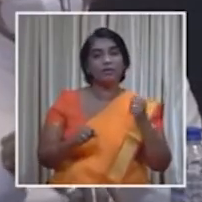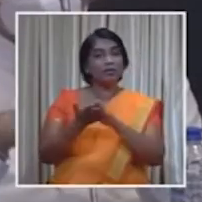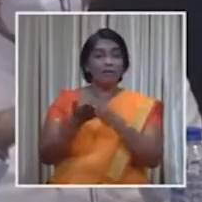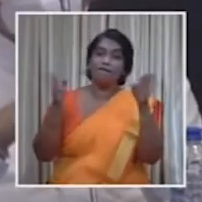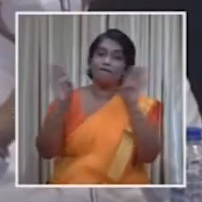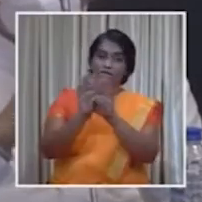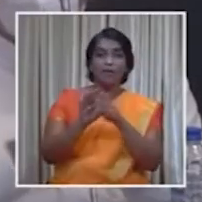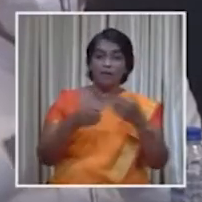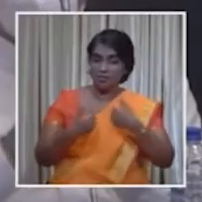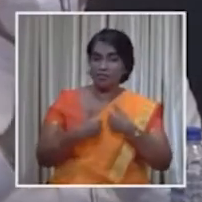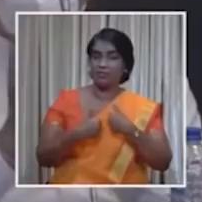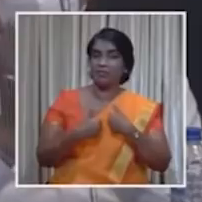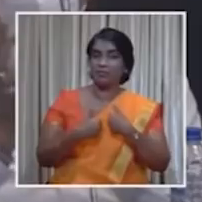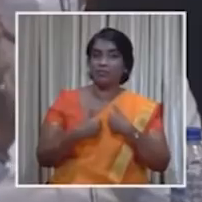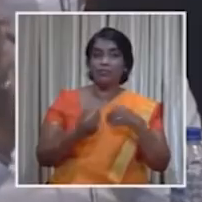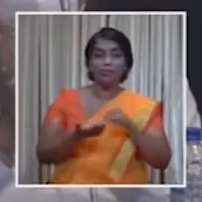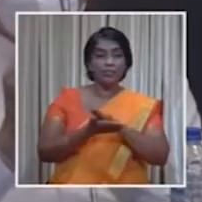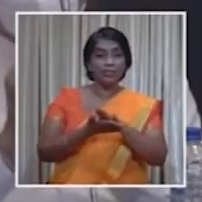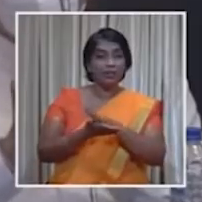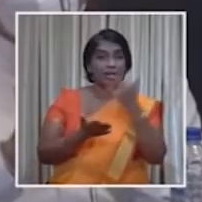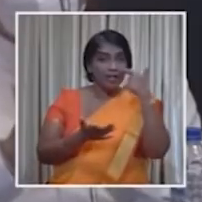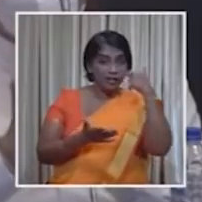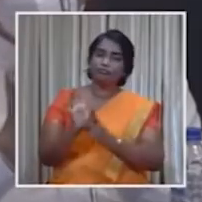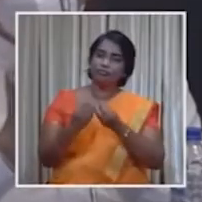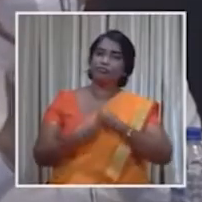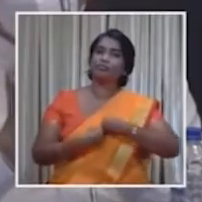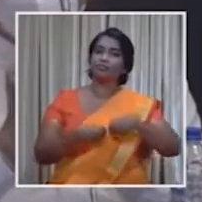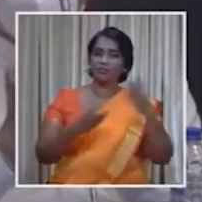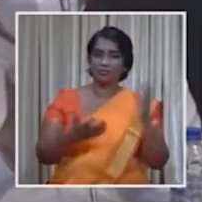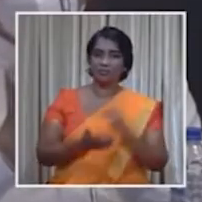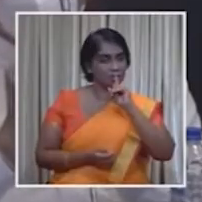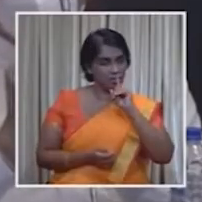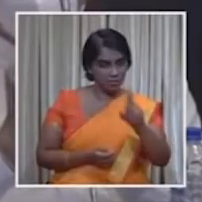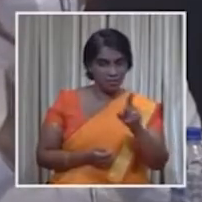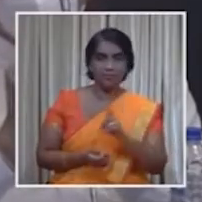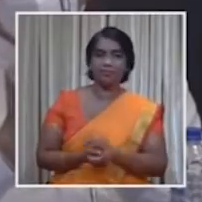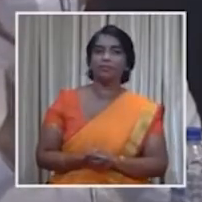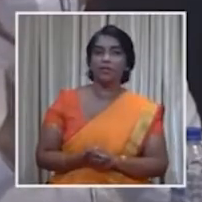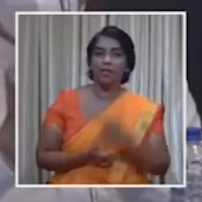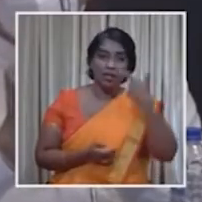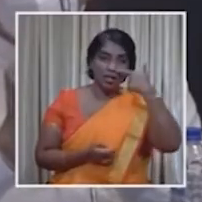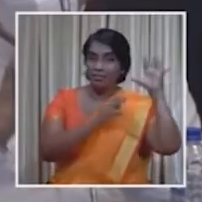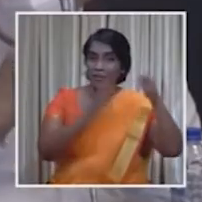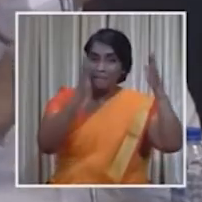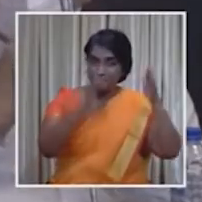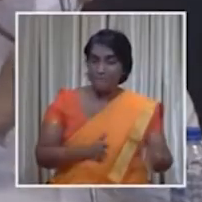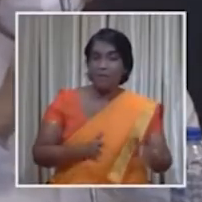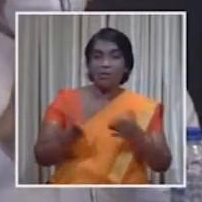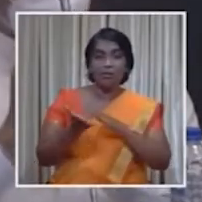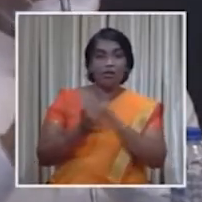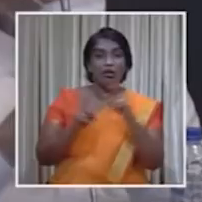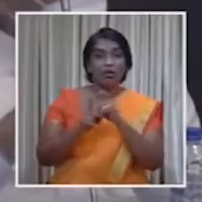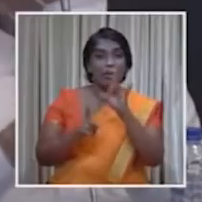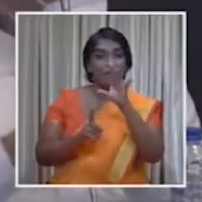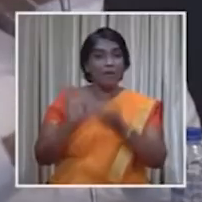වැහුවට අපි පිරිපහදු කරපු තෙල් ගෙනල්ලා කණ්ඩෝ බෙදෙනවා කියලා. මං අහනවා බොරතෙල් බැරල් එකකට වඩා ඩොලර් 15ක්